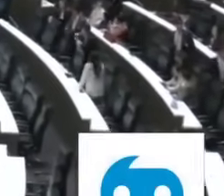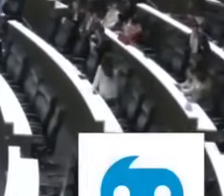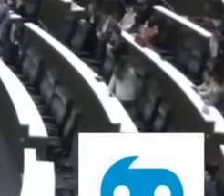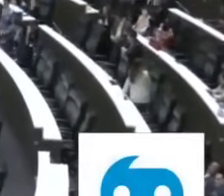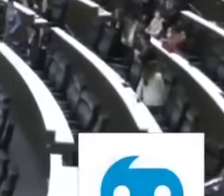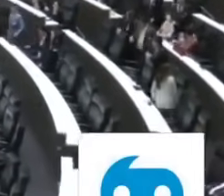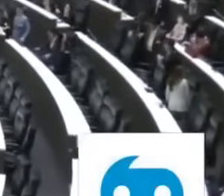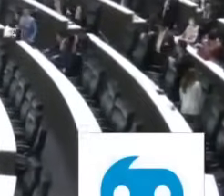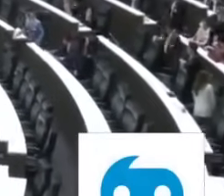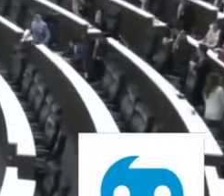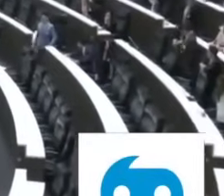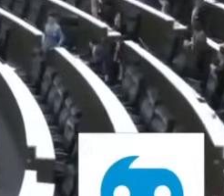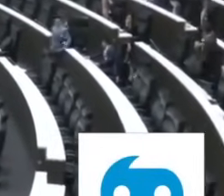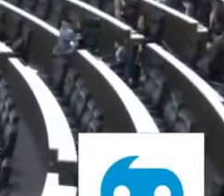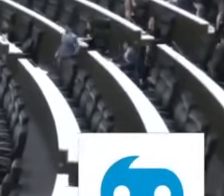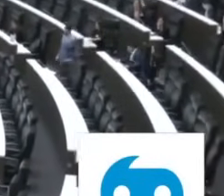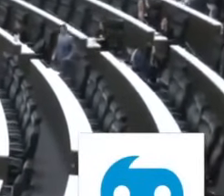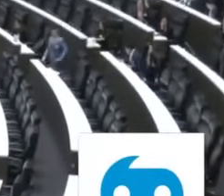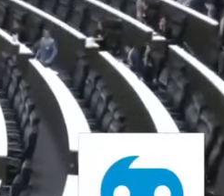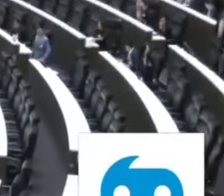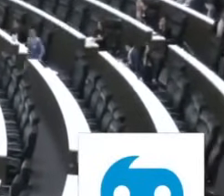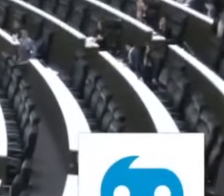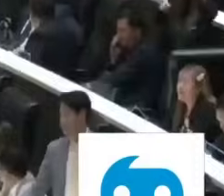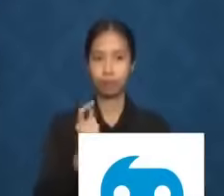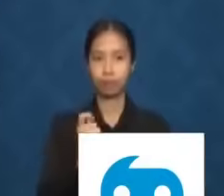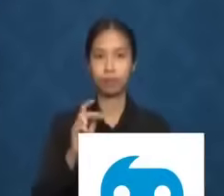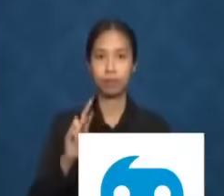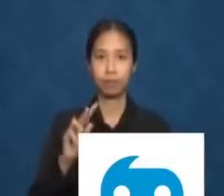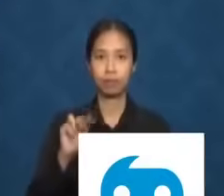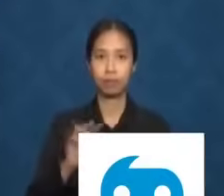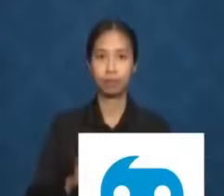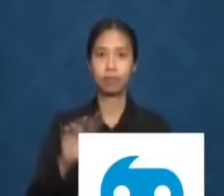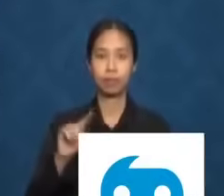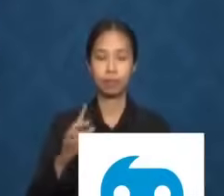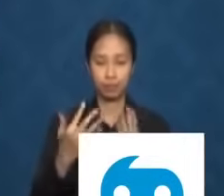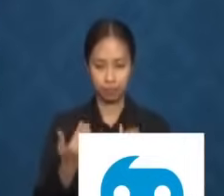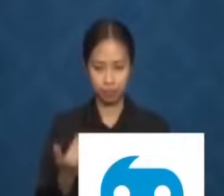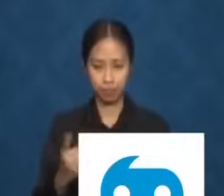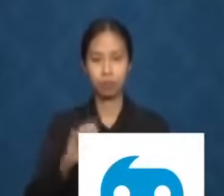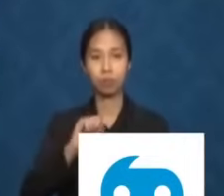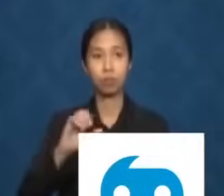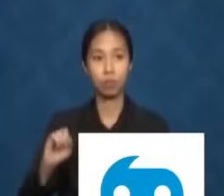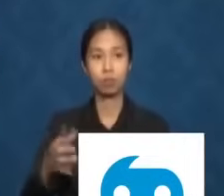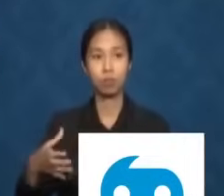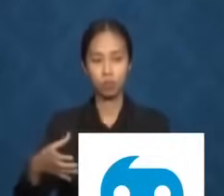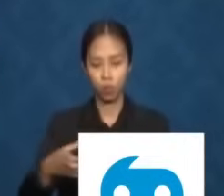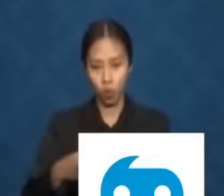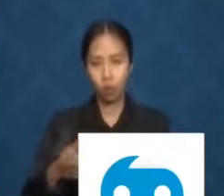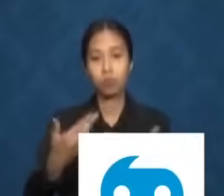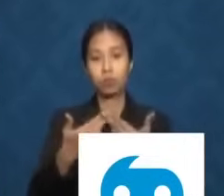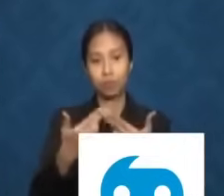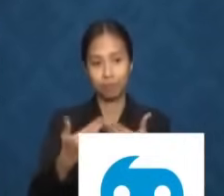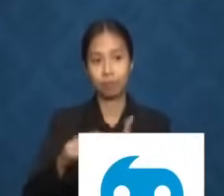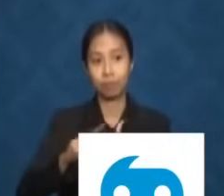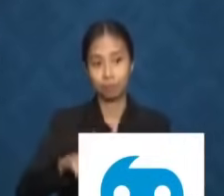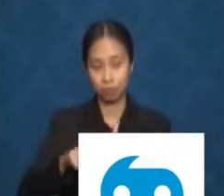ณวิสิทธิ์ส.ส.บัญชีรายชื่อพรรคประชาธิปัตย์เรื่องการขอให้รัฐบาลเร่งรัดดำเนินการกับหน่วยงานที่เกี่ยวข้องเพื่อบังคับใช้กฎหมายทบทวนระเบียบ